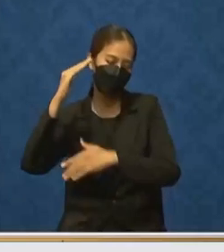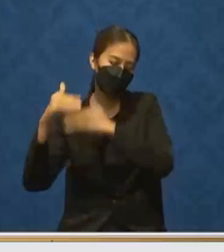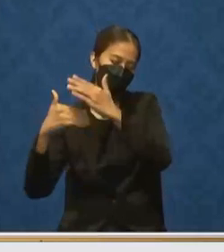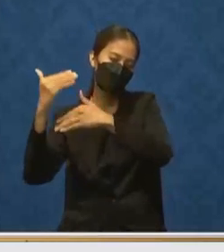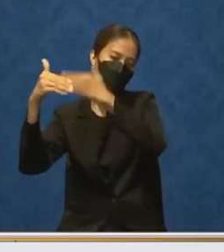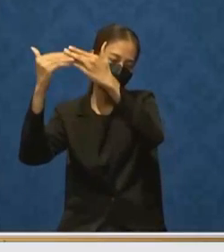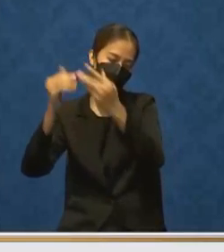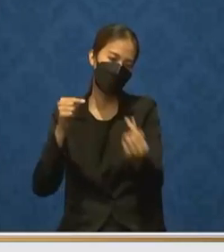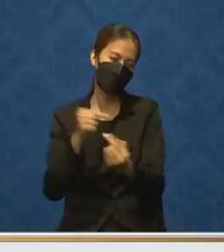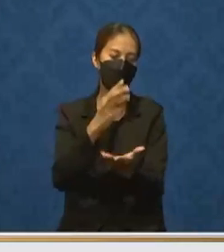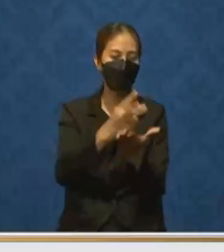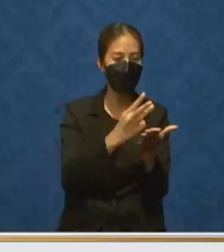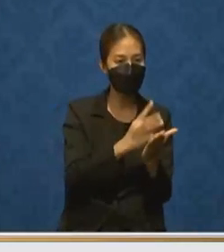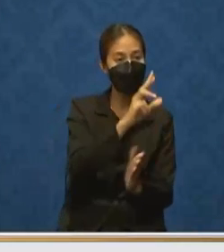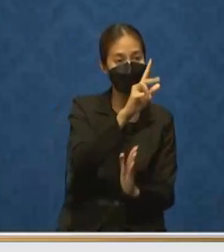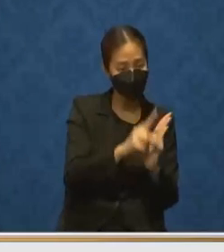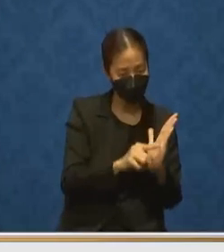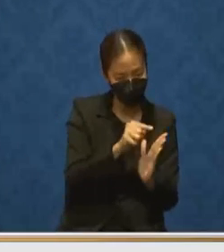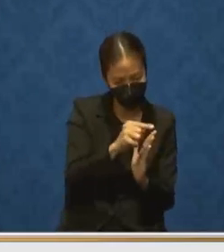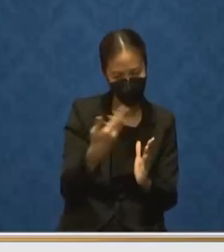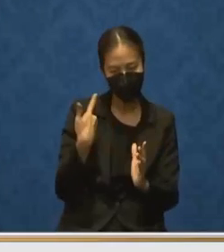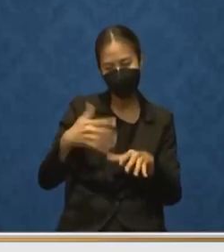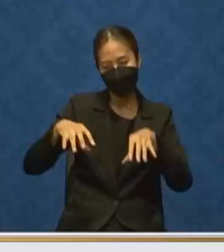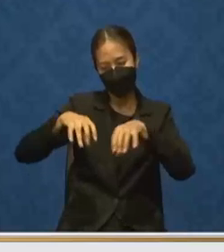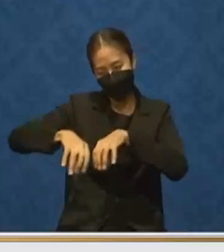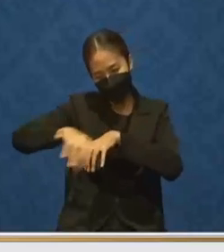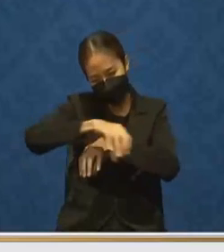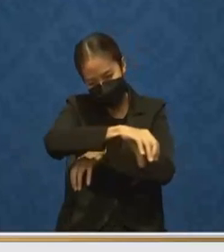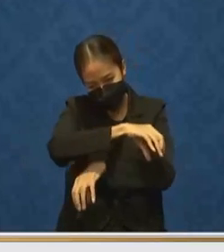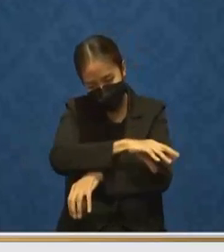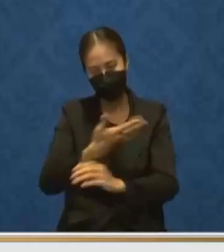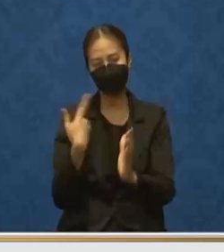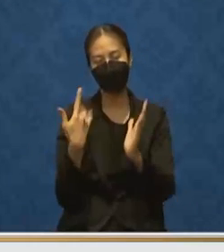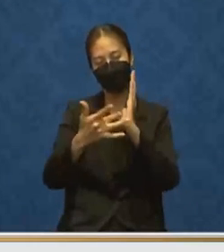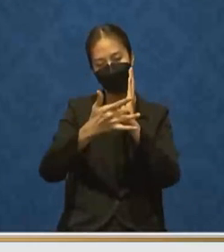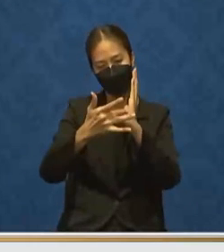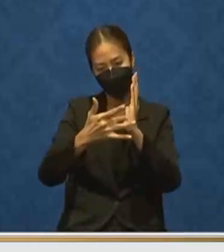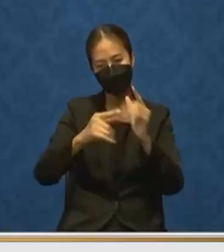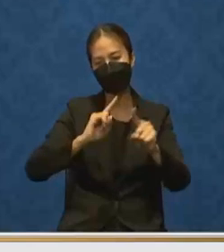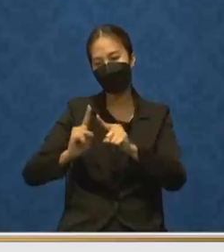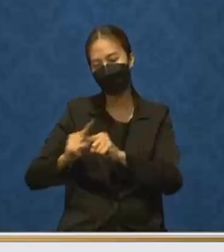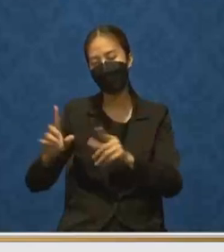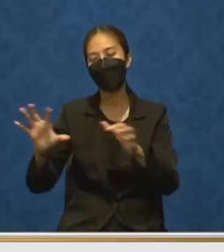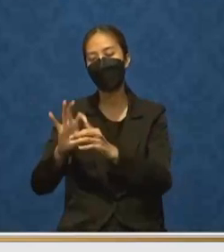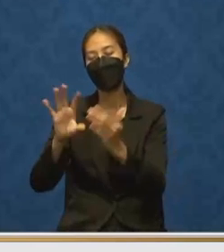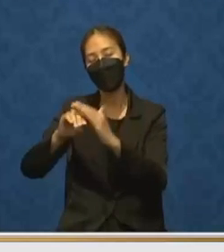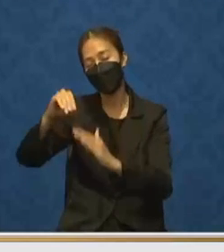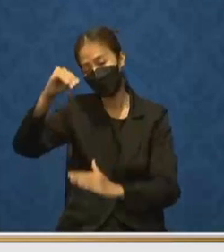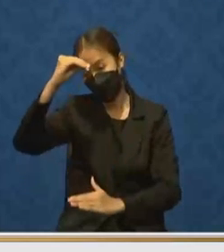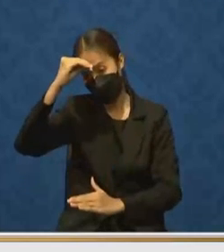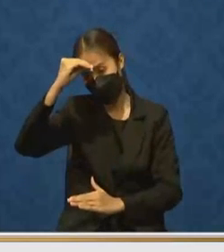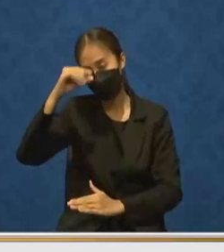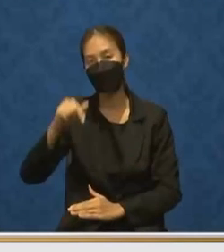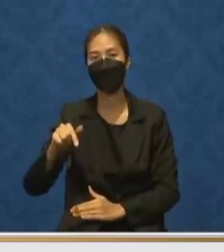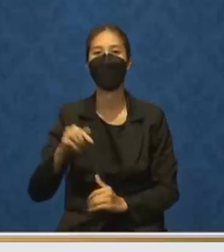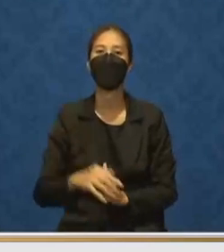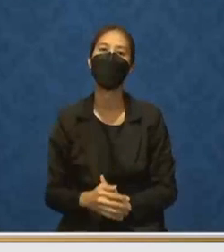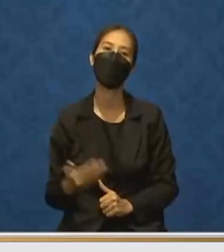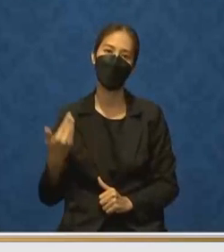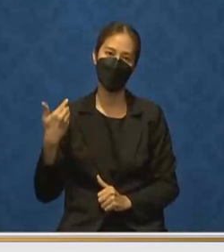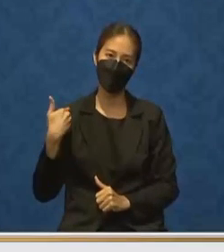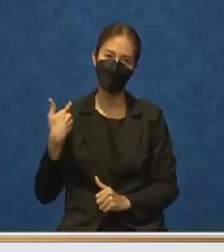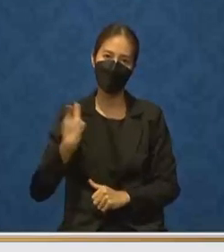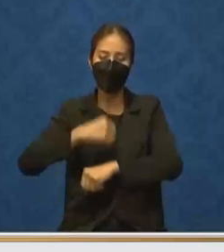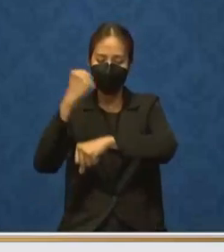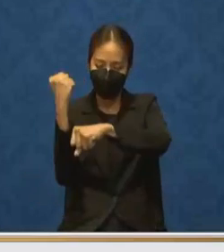ลิศทางวิชาการพัฒนาเครือข่ายเทคโนโลยีสารสนเทศและระบบฐานข้อมูลทางการศึกษารวมพัฒนาทักษะแรงงาน